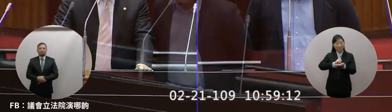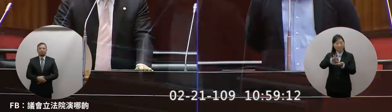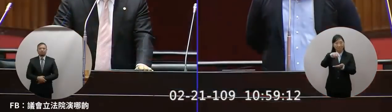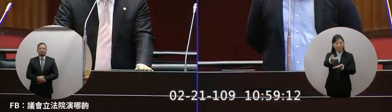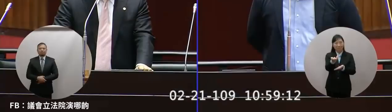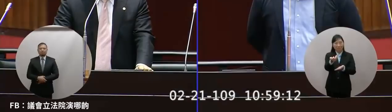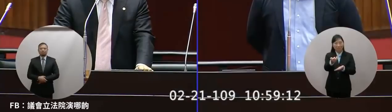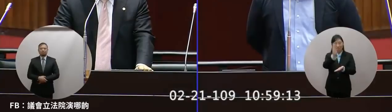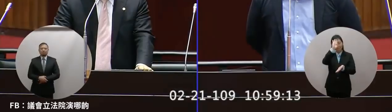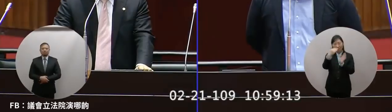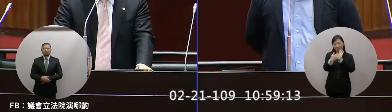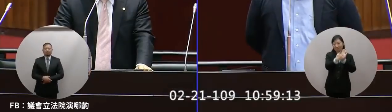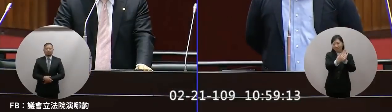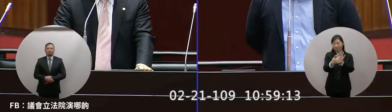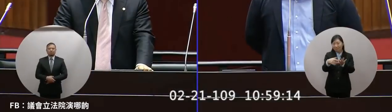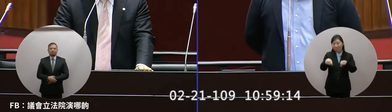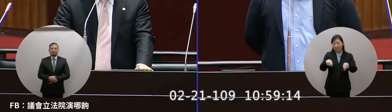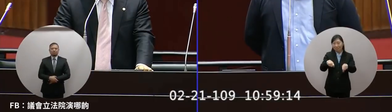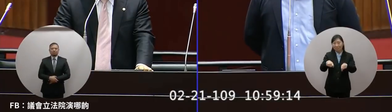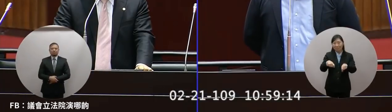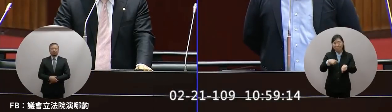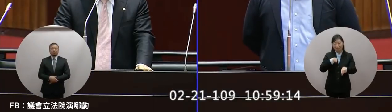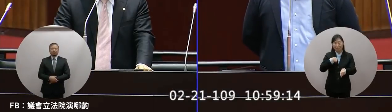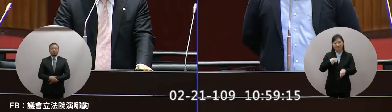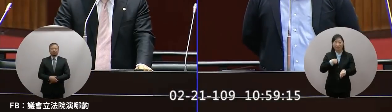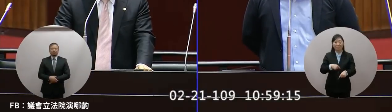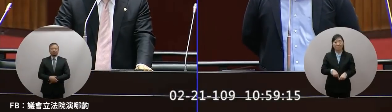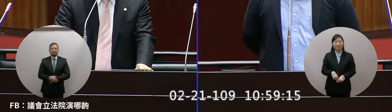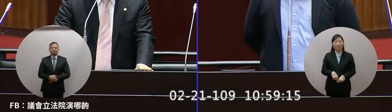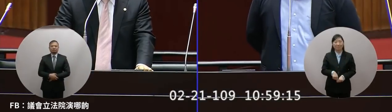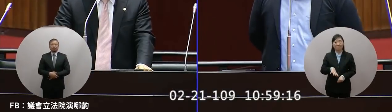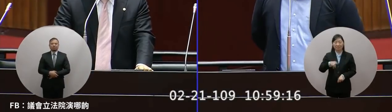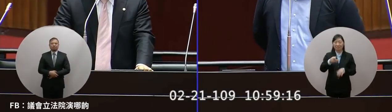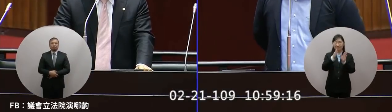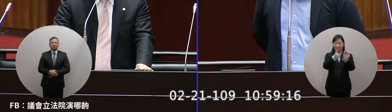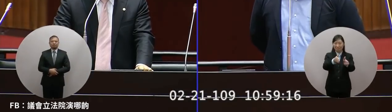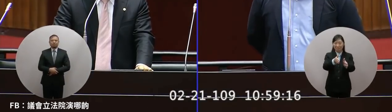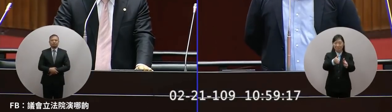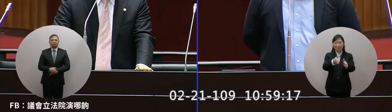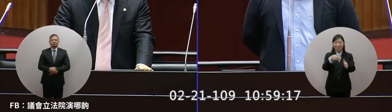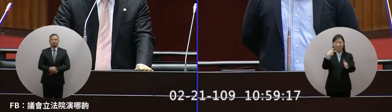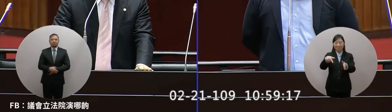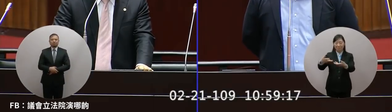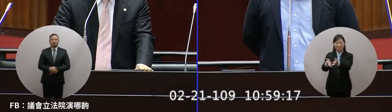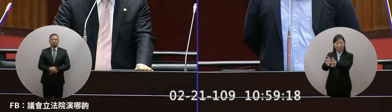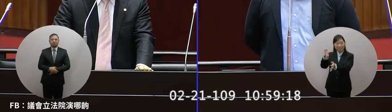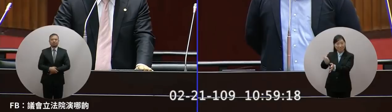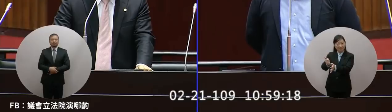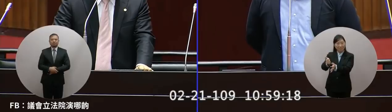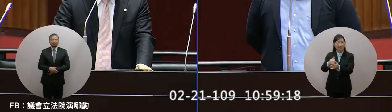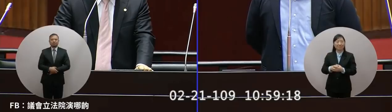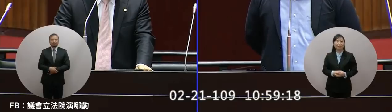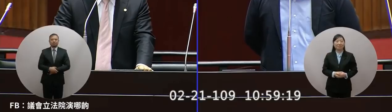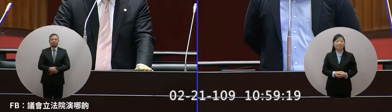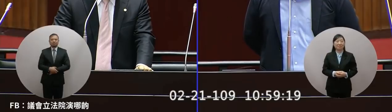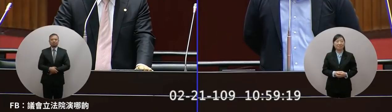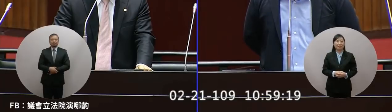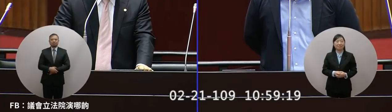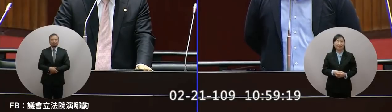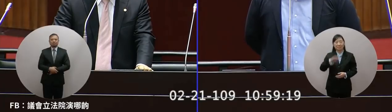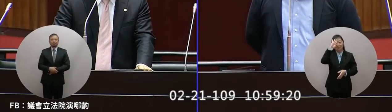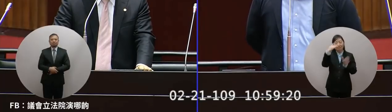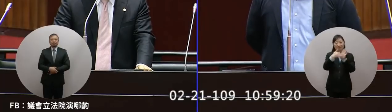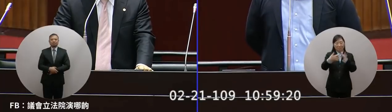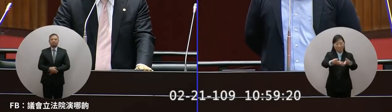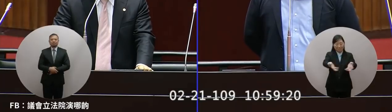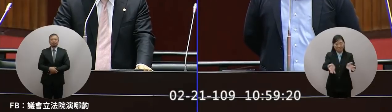这个防疫这个部分呐哈。首先我必须要给院长以及我们部长哈，还有这个我们的防疫的